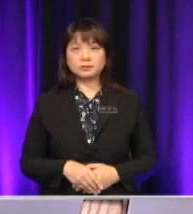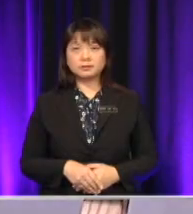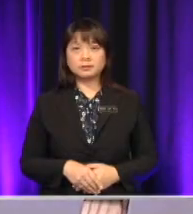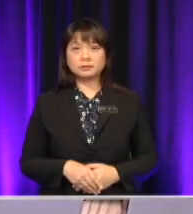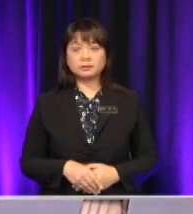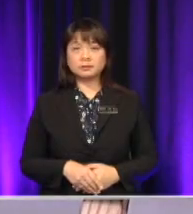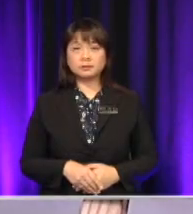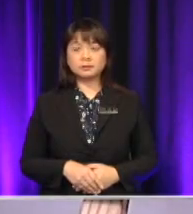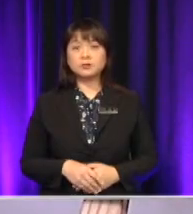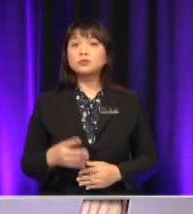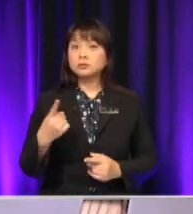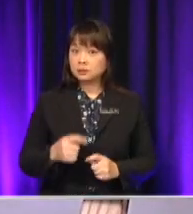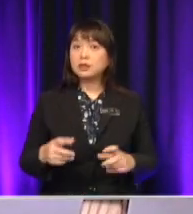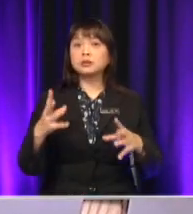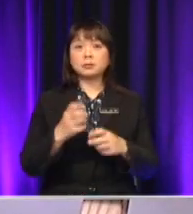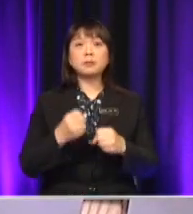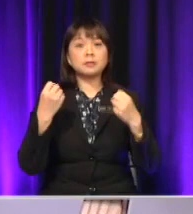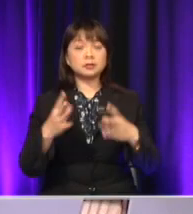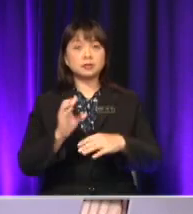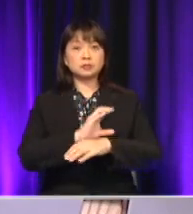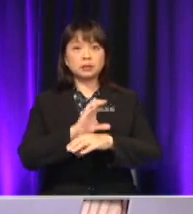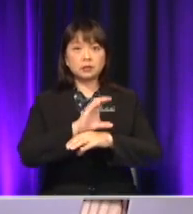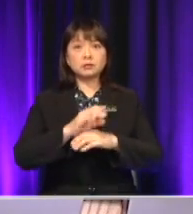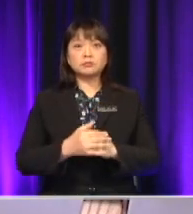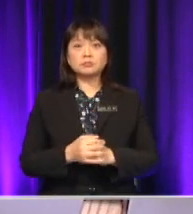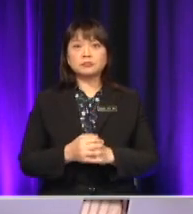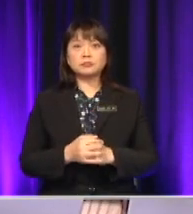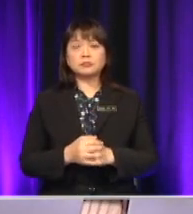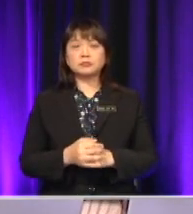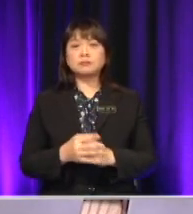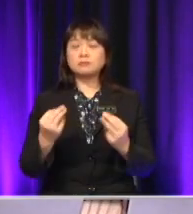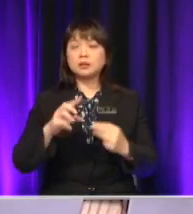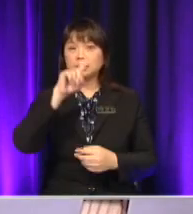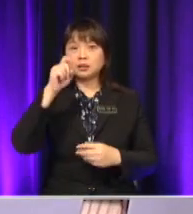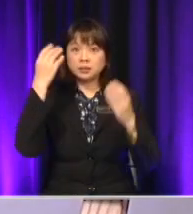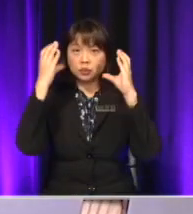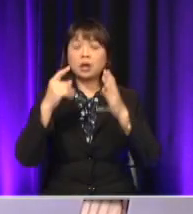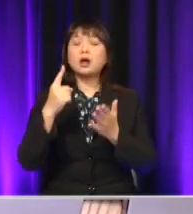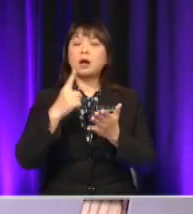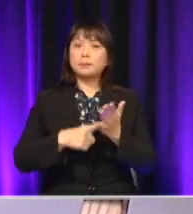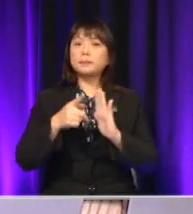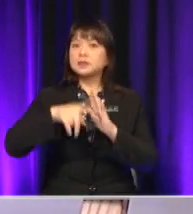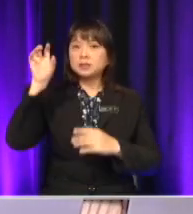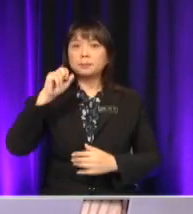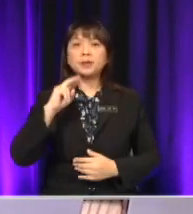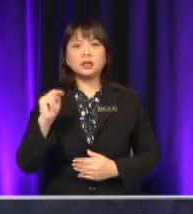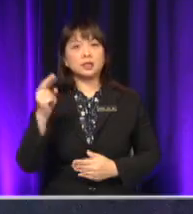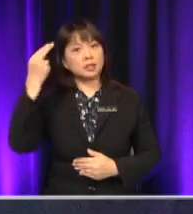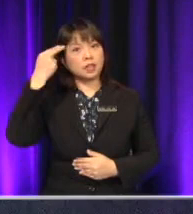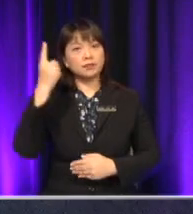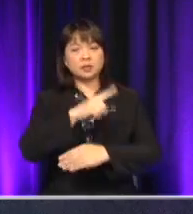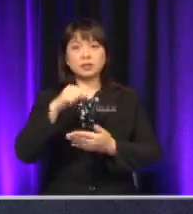dah dapat banyak dah coklat di sini. Wanginya, baunya. Saya nak tanya cikgu, apakah prestasi keseluruhan saya, cikgu?